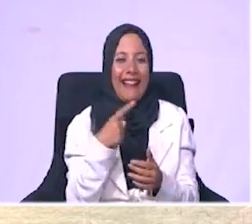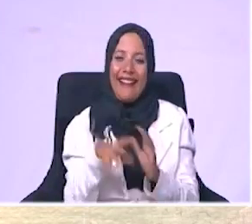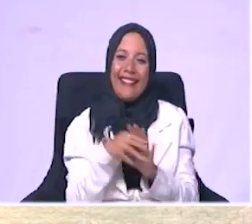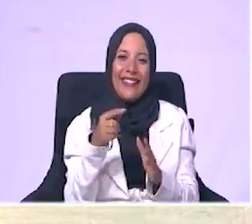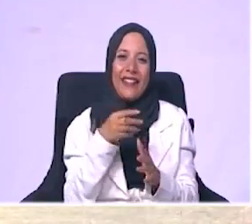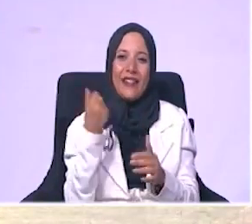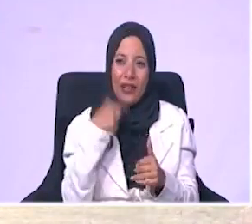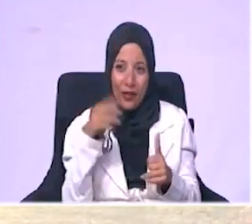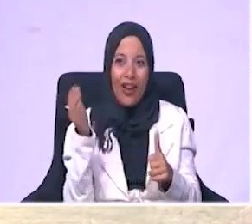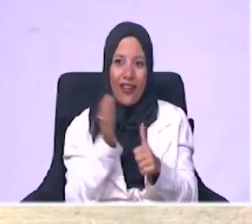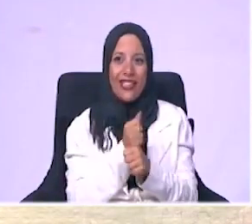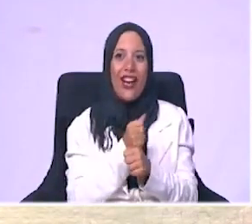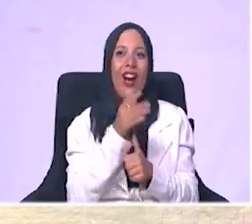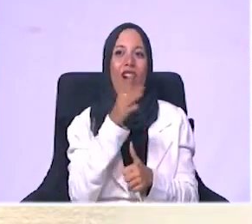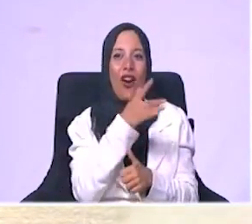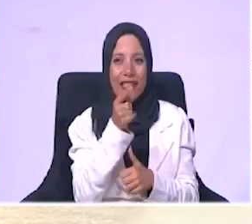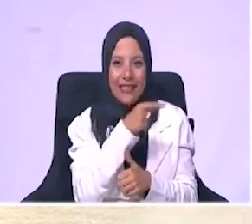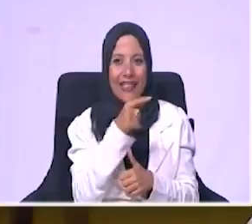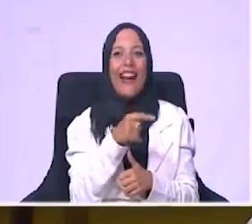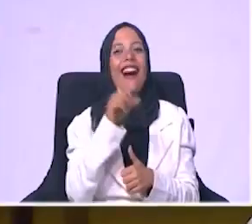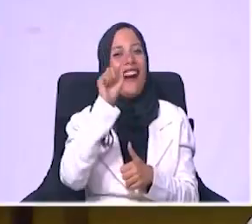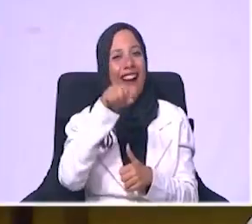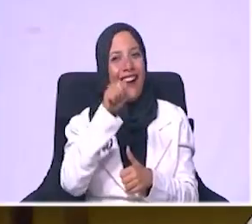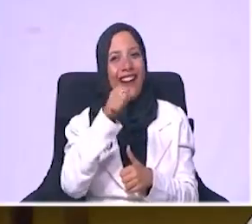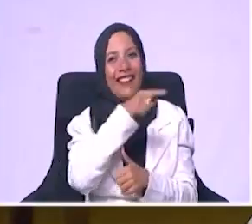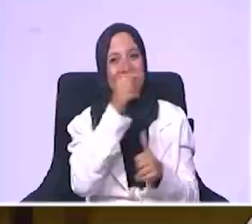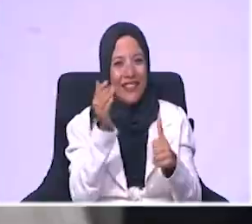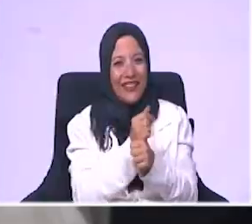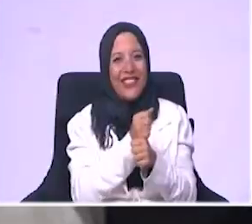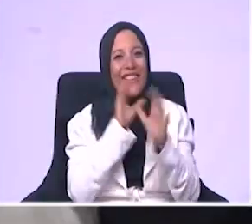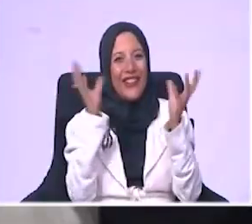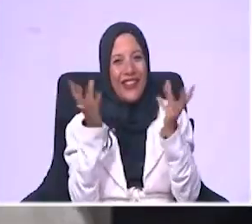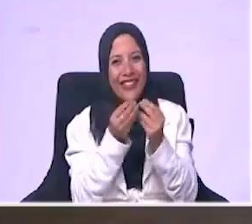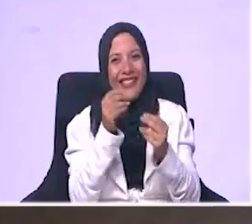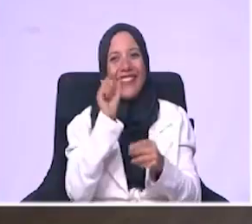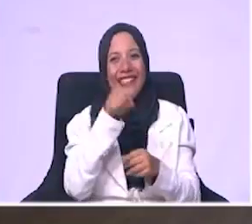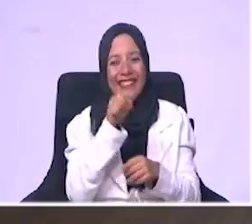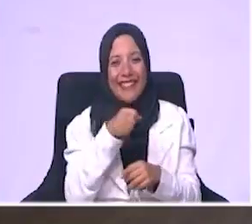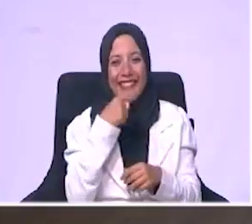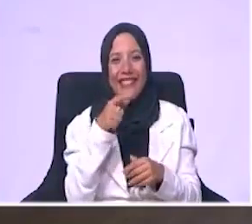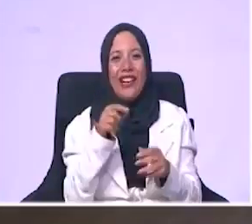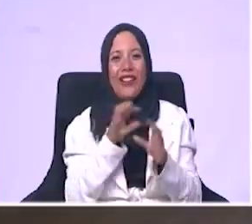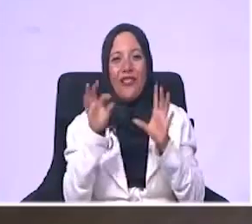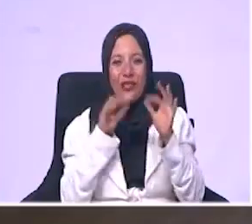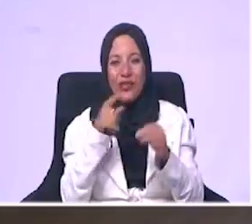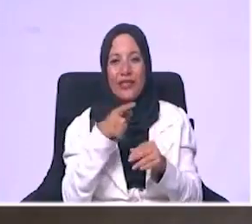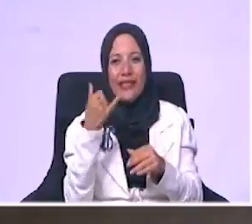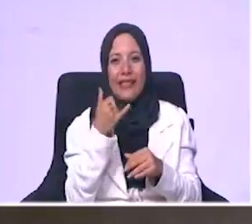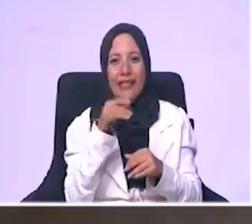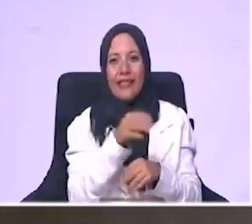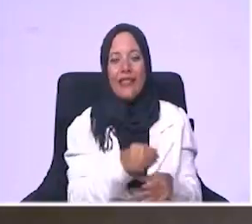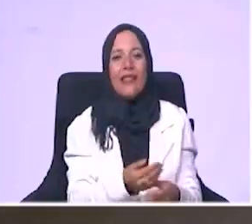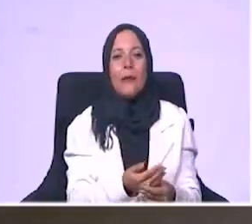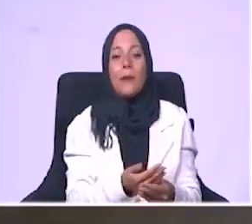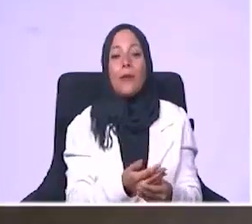مجوزه اختي برضو متجوزه العيله كلها ما شاء الله فكان الموضوع معروف يعني لا ده ده